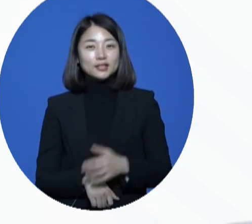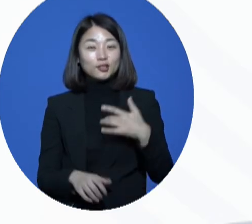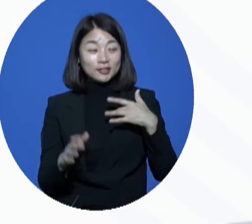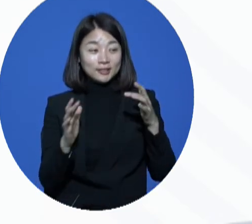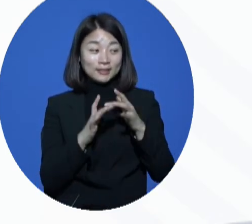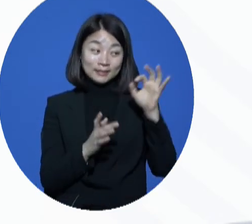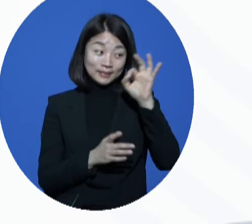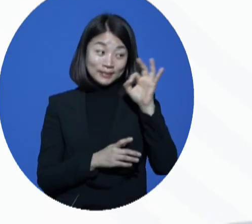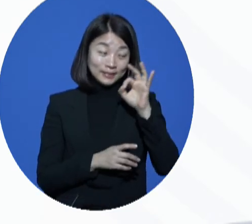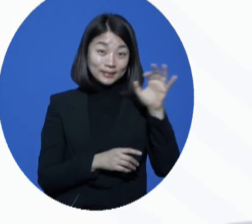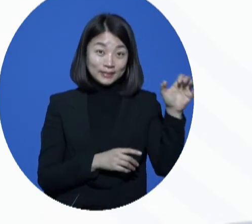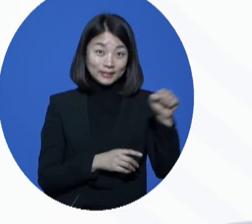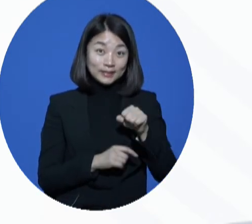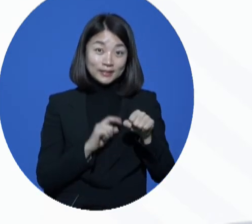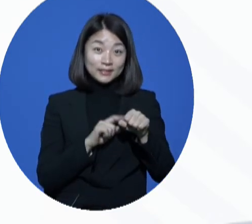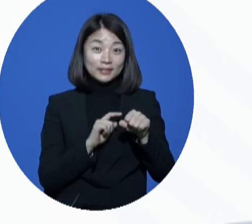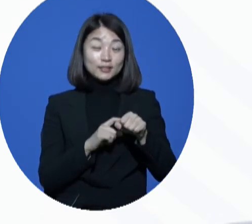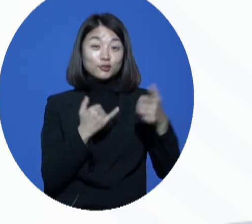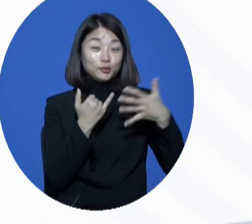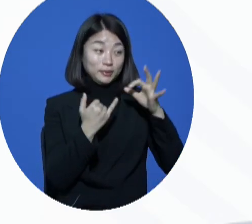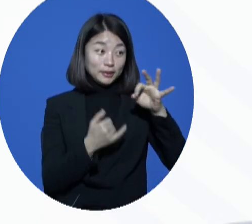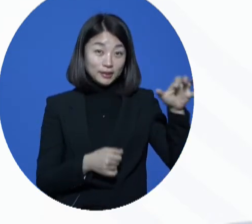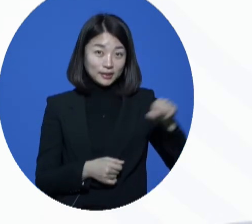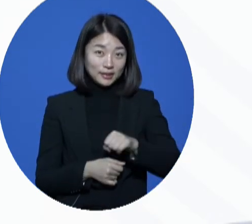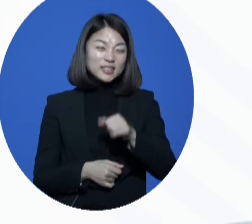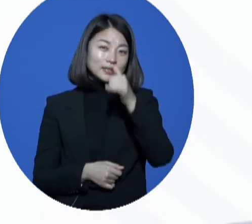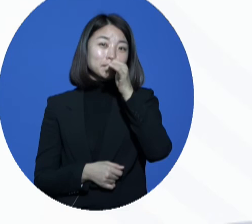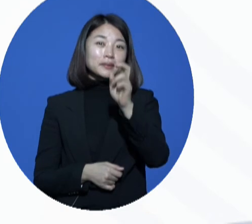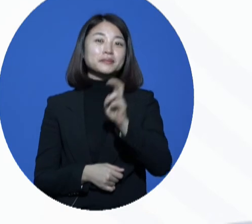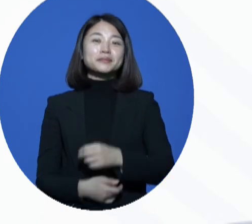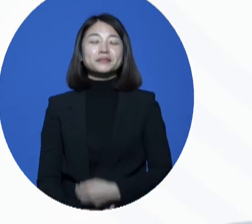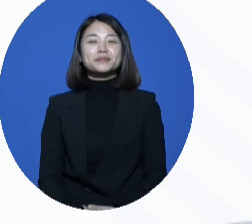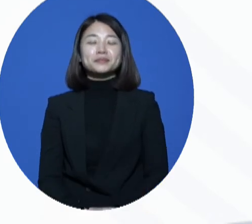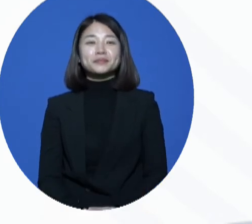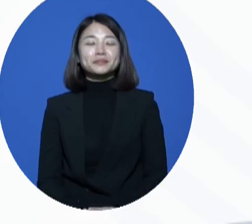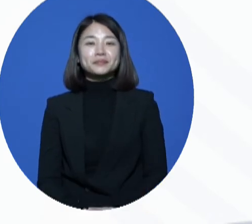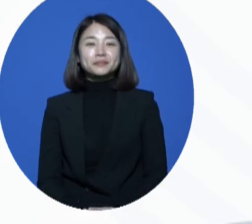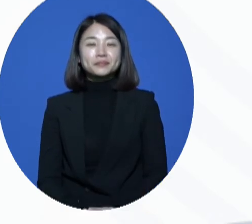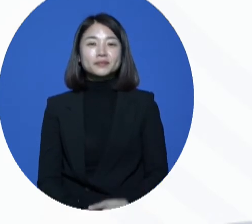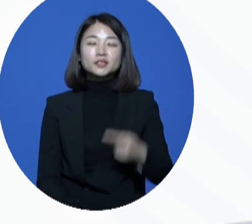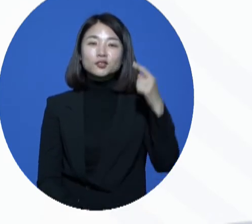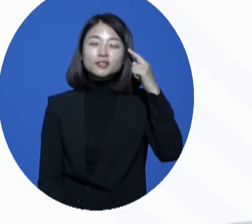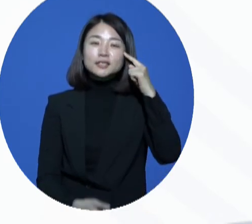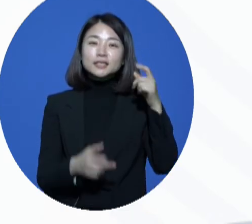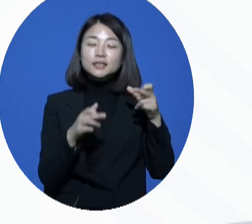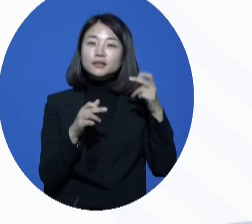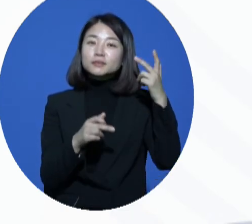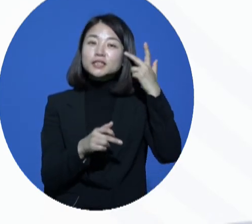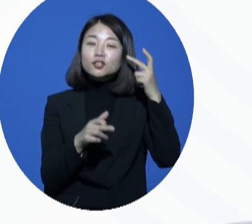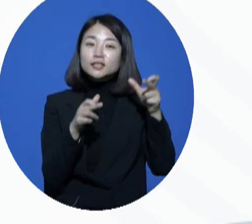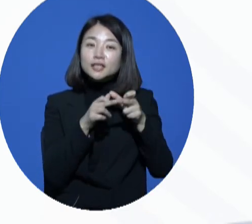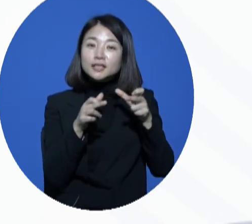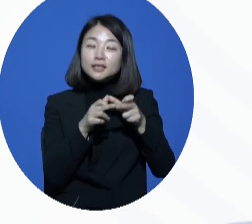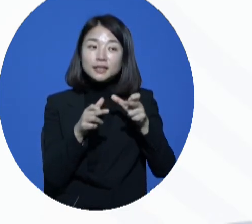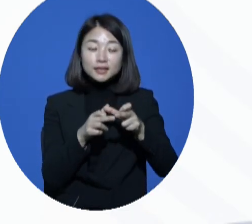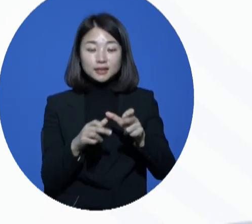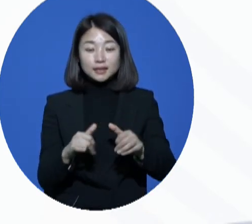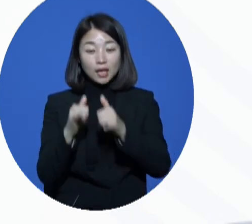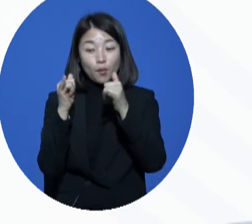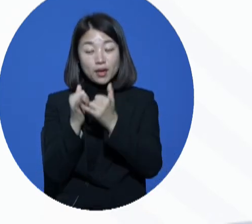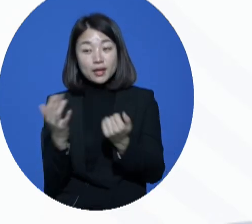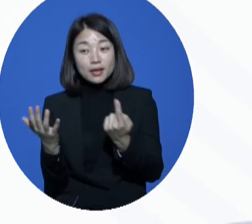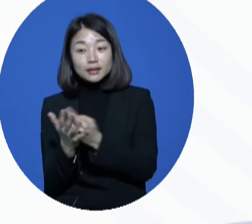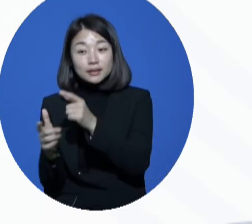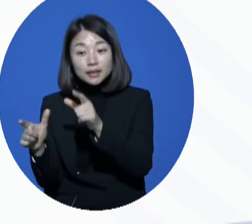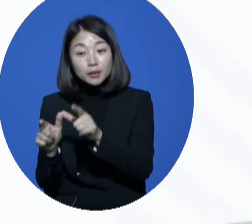인터넷에서 찾은 겁니다. 시리얼 뭐 탈시설 이렇게 검색하면 나올 것 같은데요. 발달 장애인들이 실제로 이제 지역 사회에 나와서